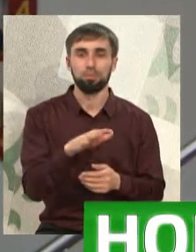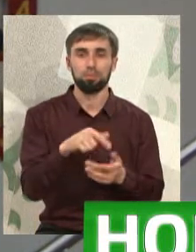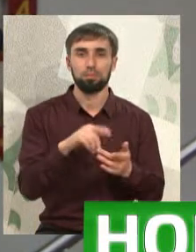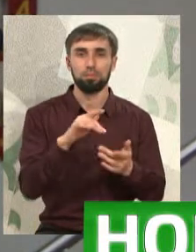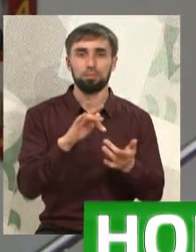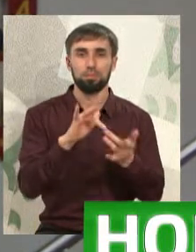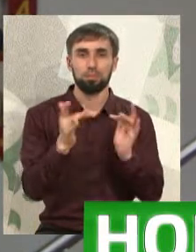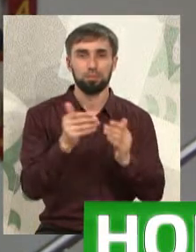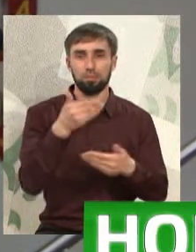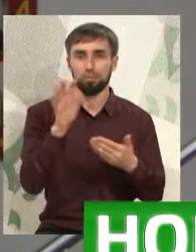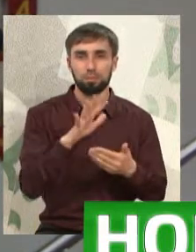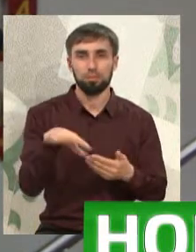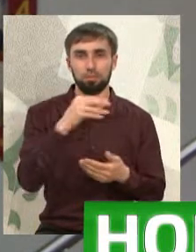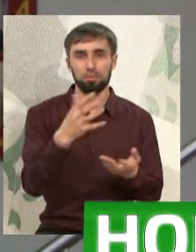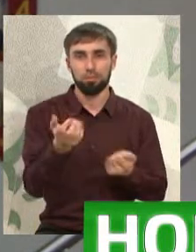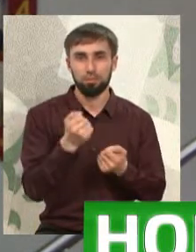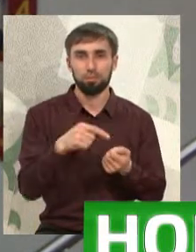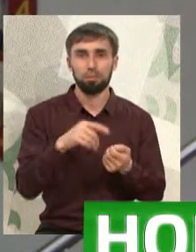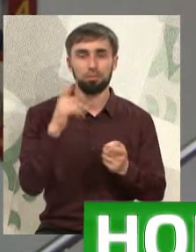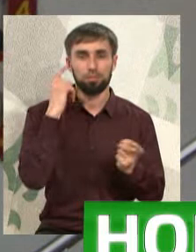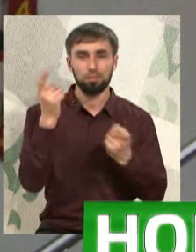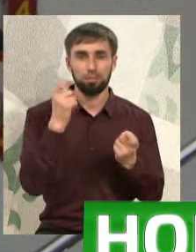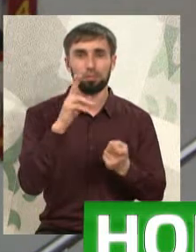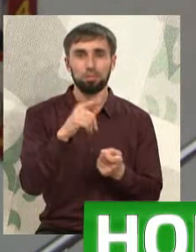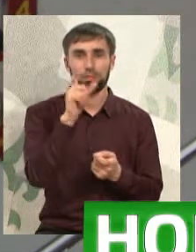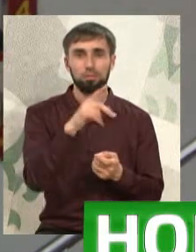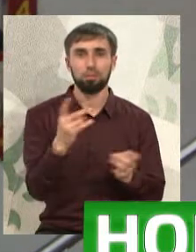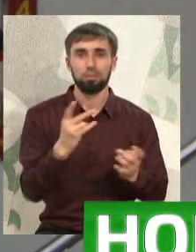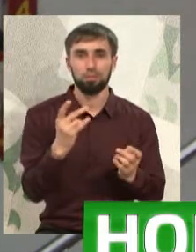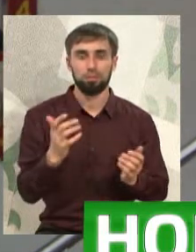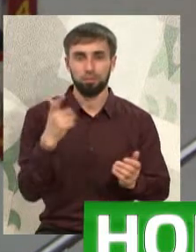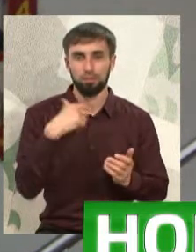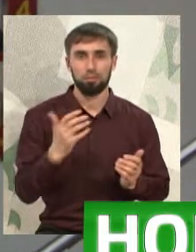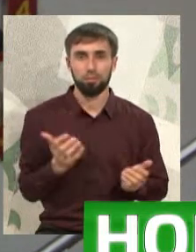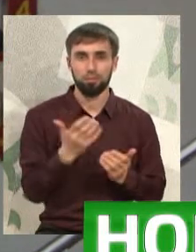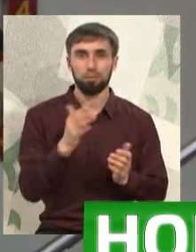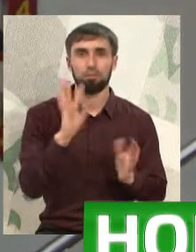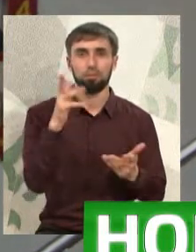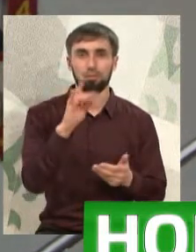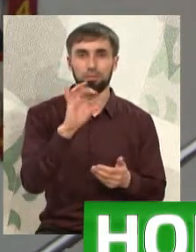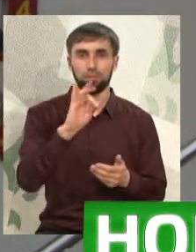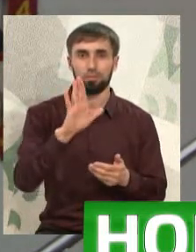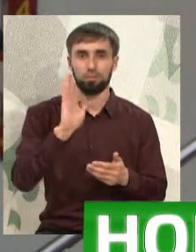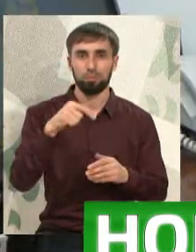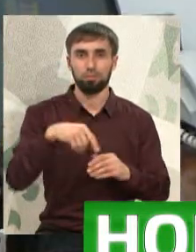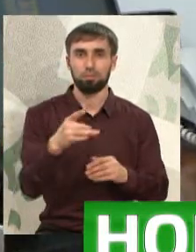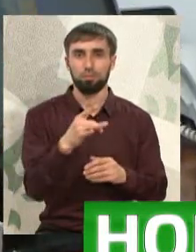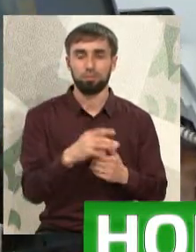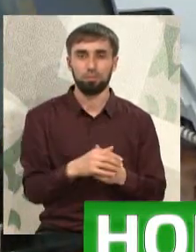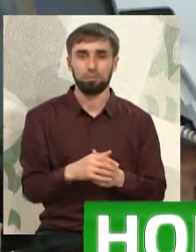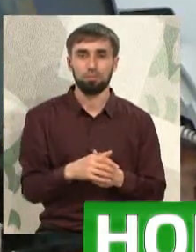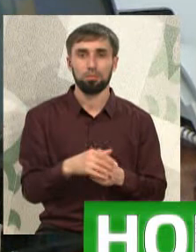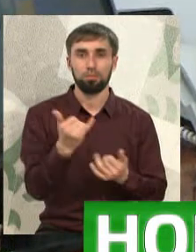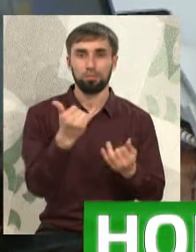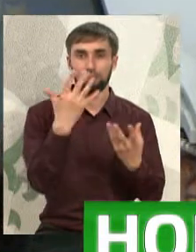информационными ресурсами, смогли получить информацию о том, как вести себя в случае распространения коронавируса в нашей республике. С этого